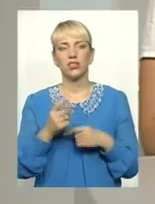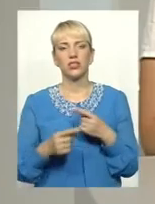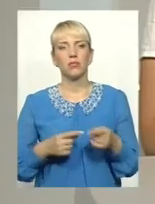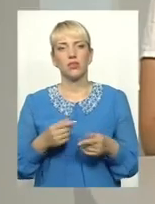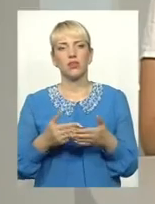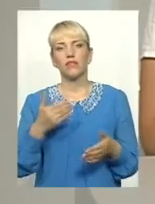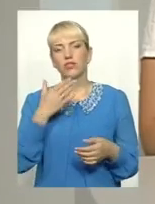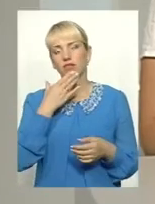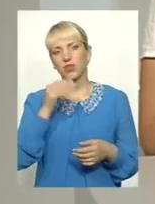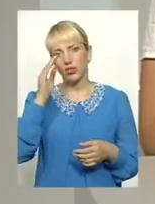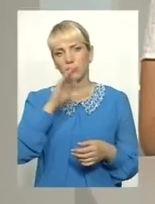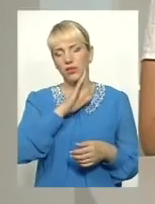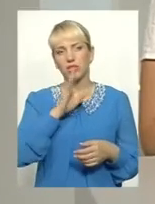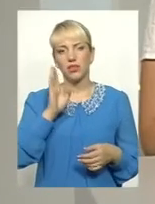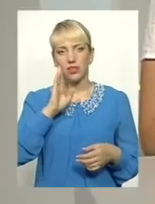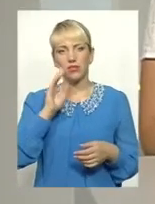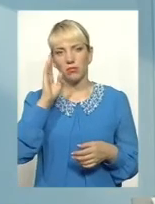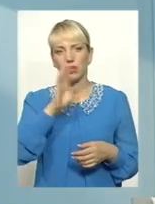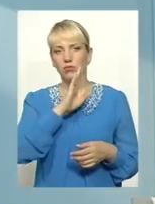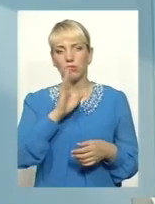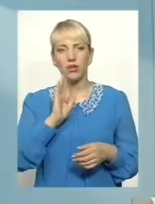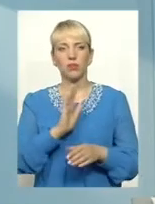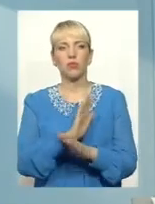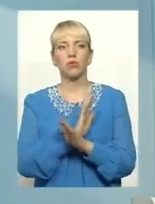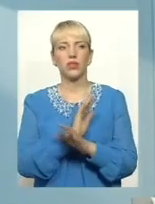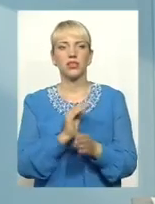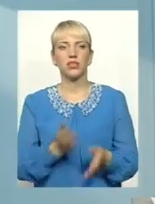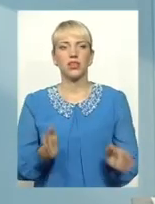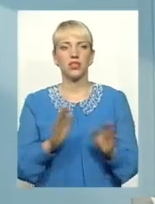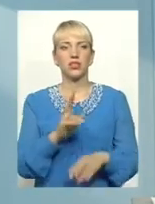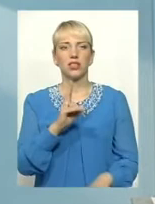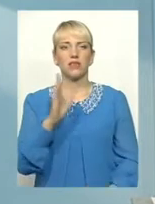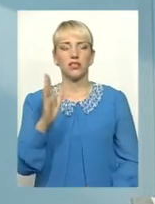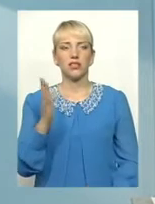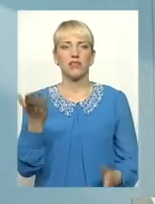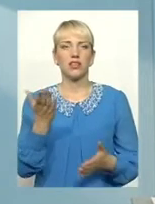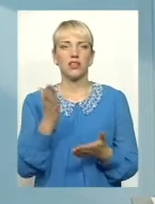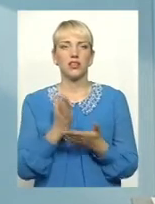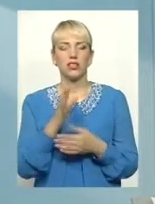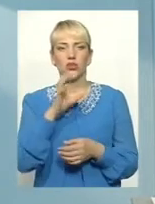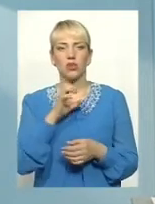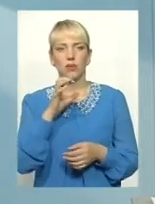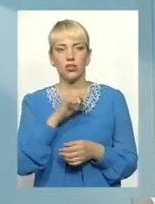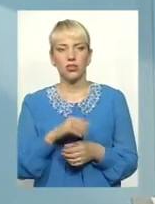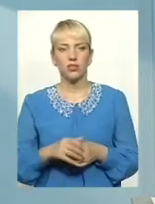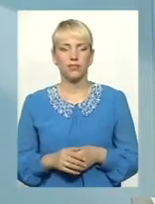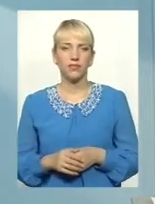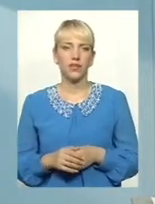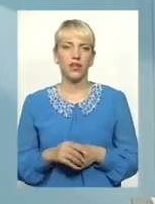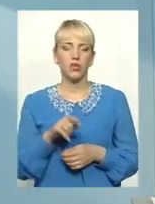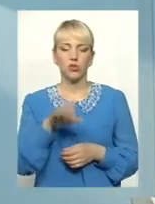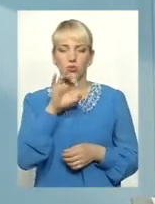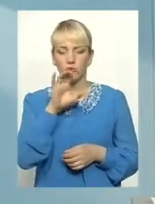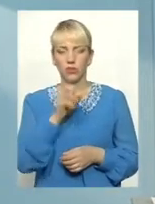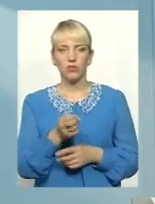батьків, батько чи мати помирають і залишається квартира, в якій є собачка. Вони просто її